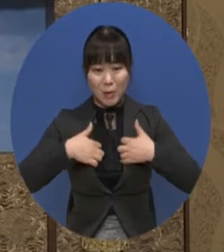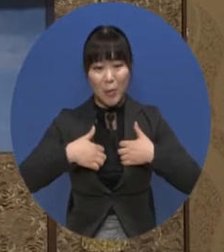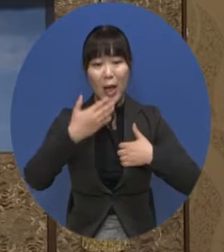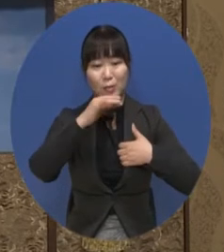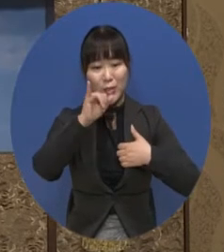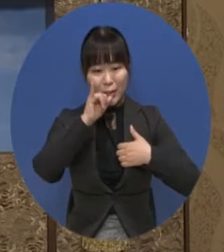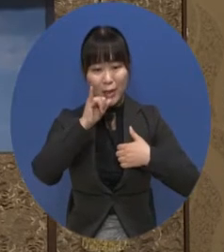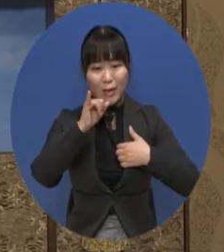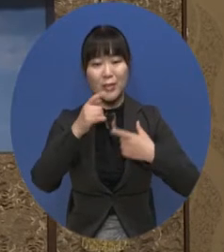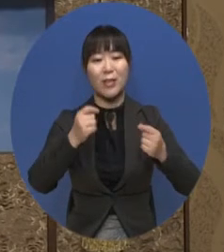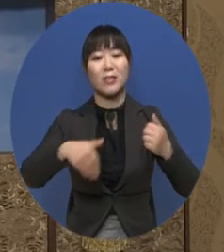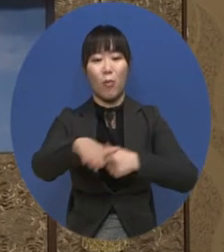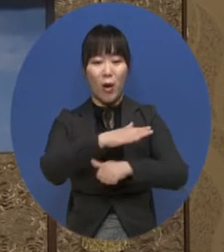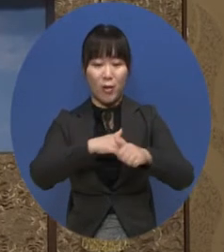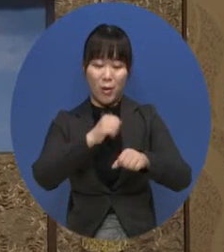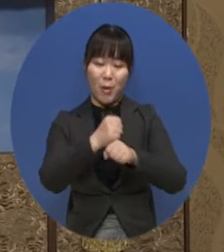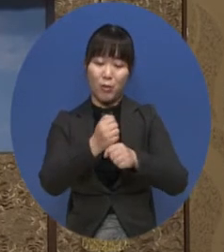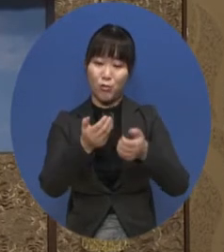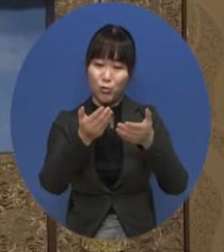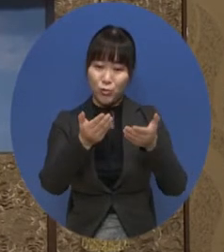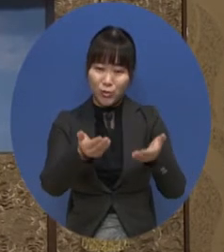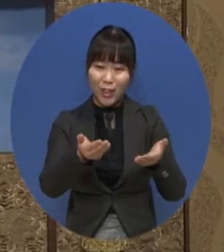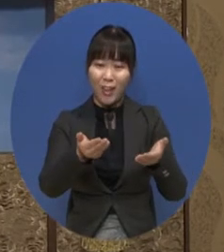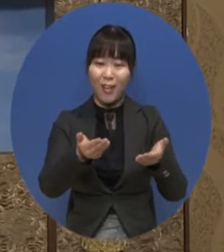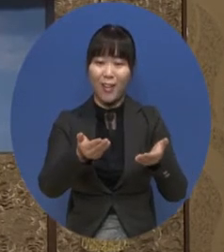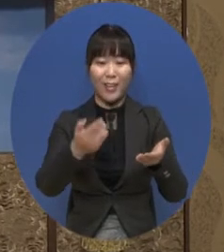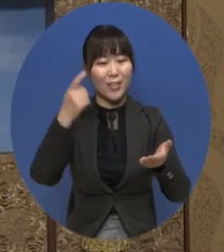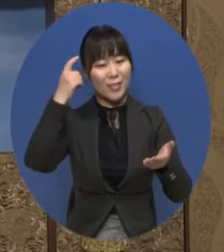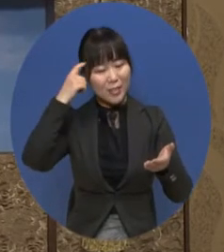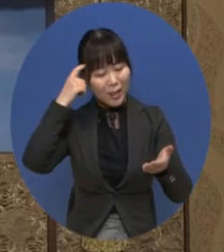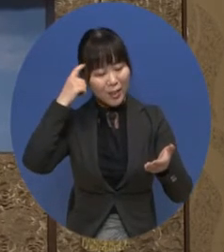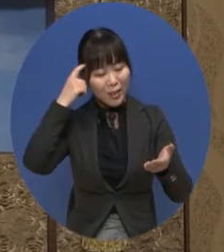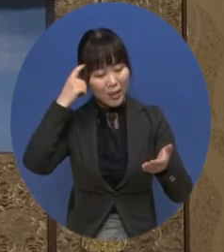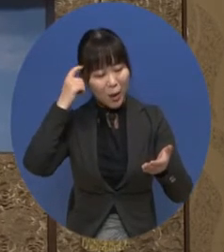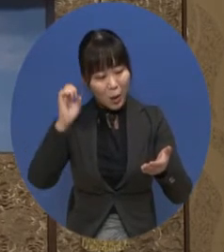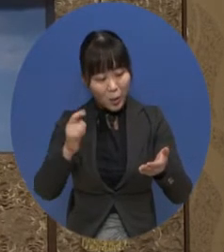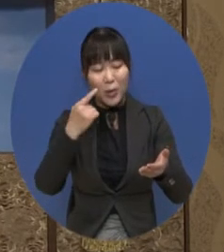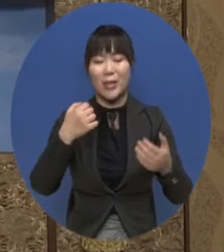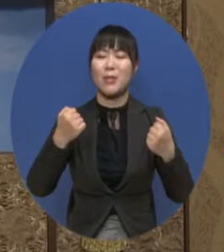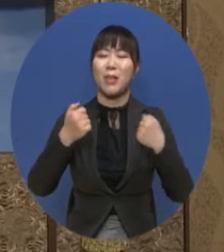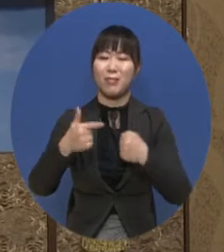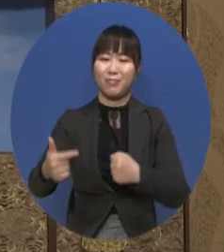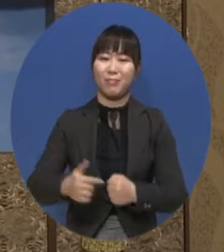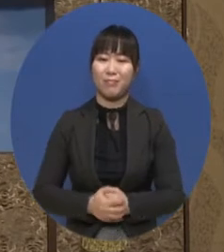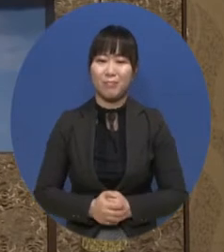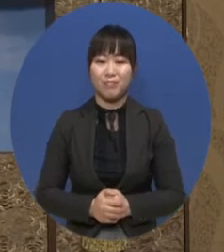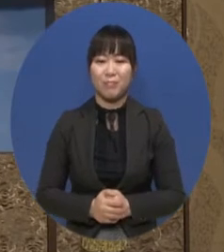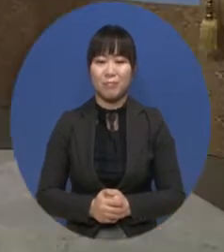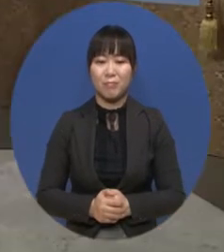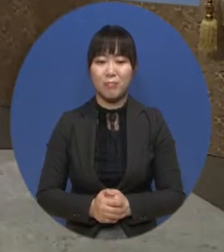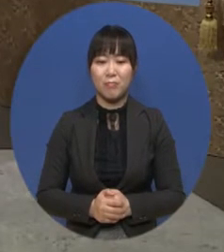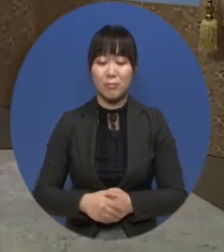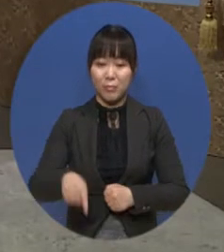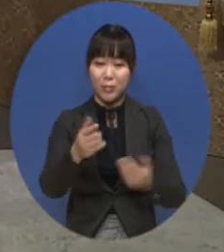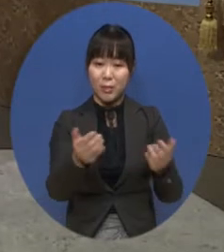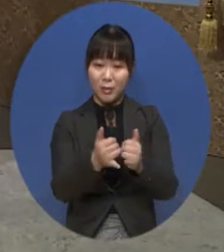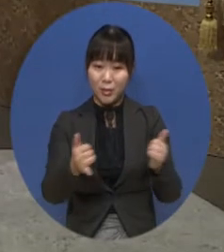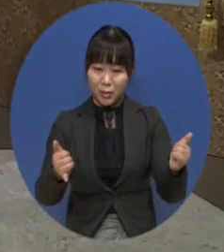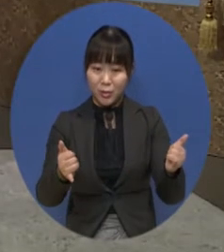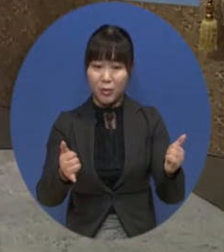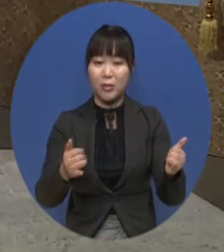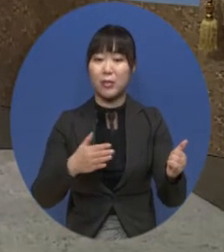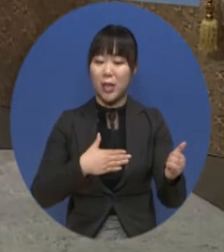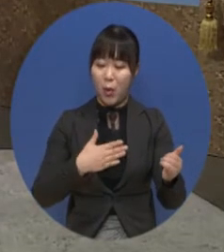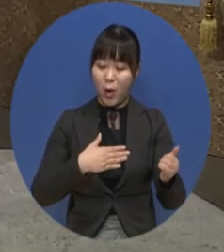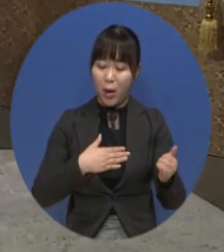수 있도록 그런 환경을 만들어주고 있구나 이런 생각에 힘이 많이 났어요. 그러니까요. 그러니까 이 직원분들도 또